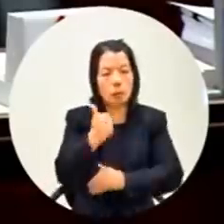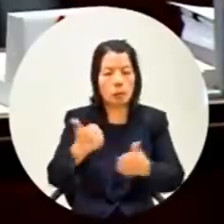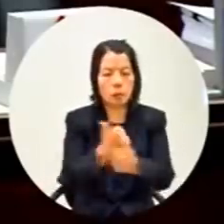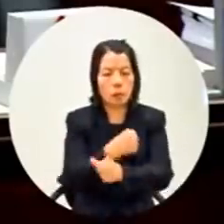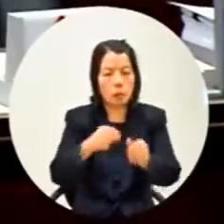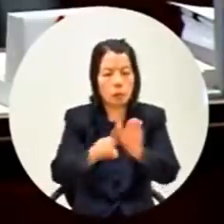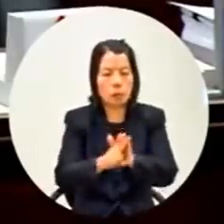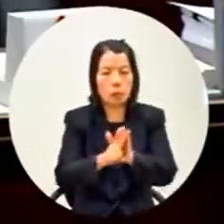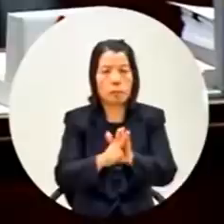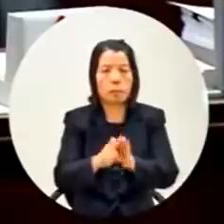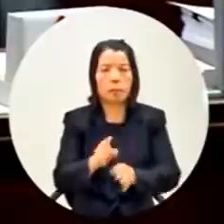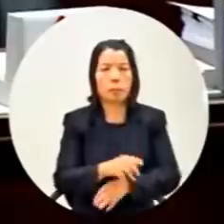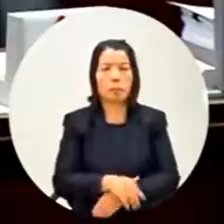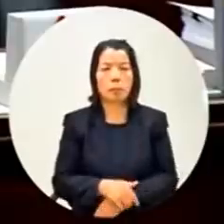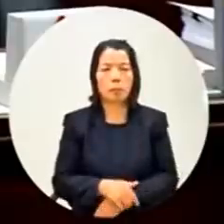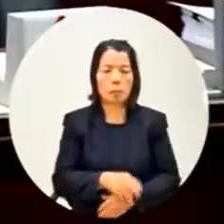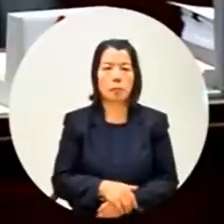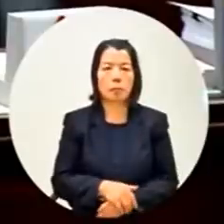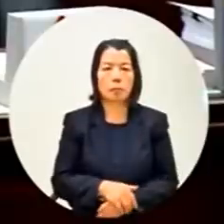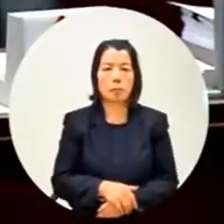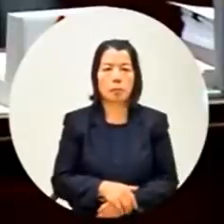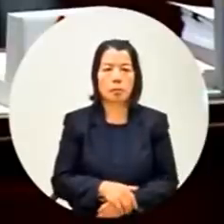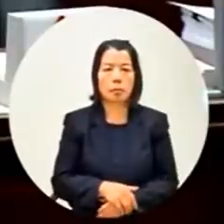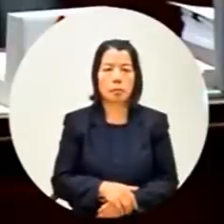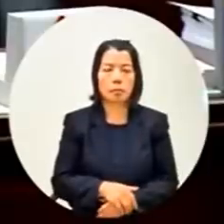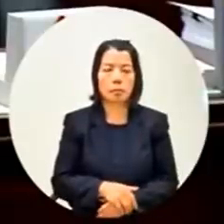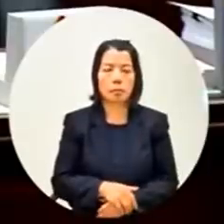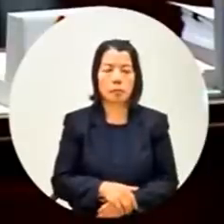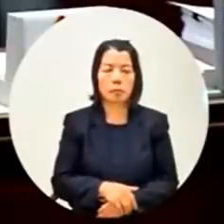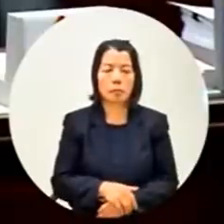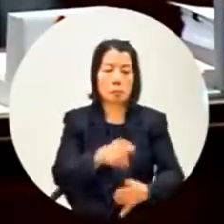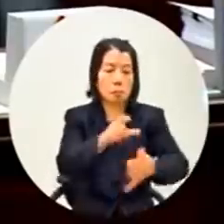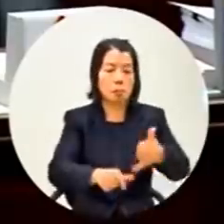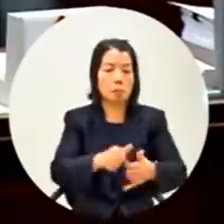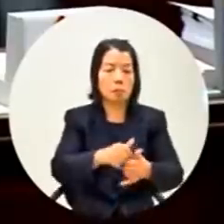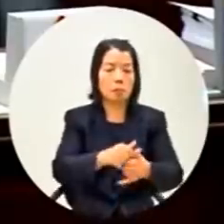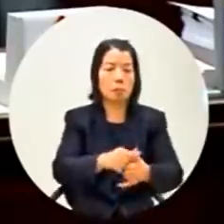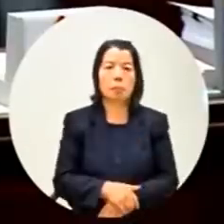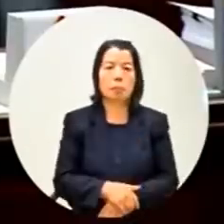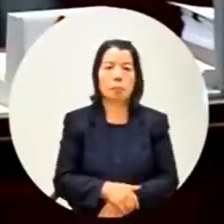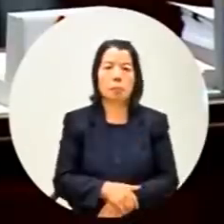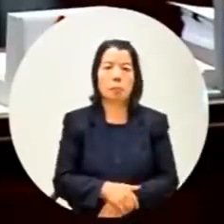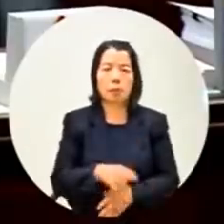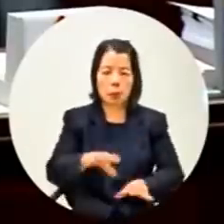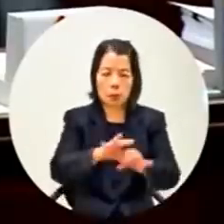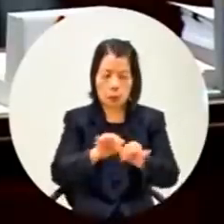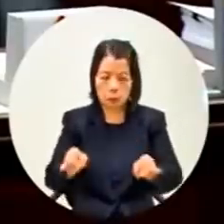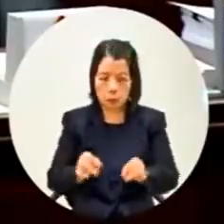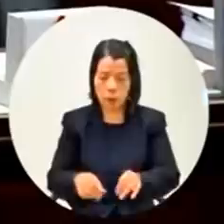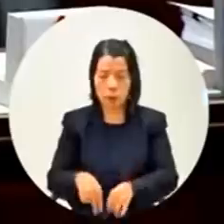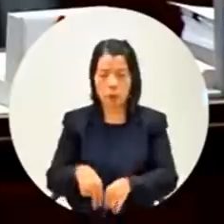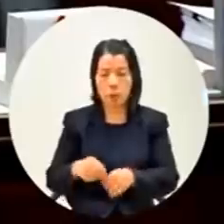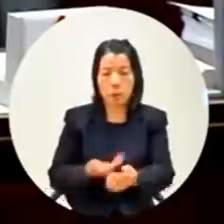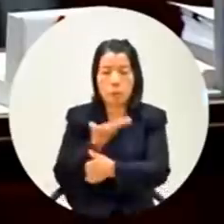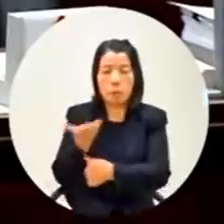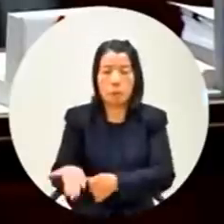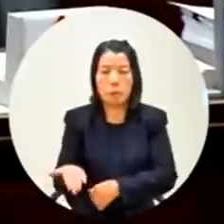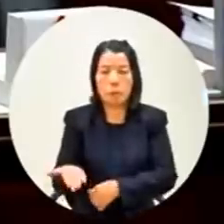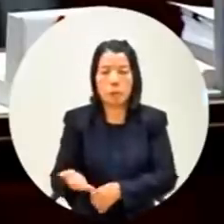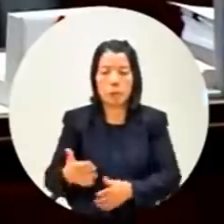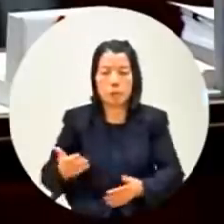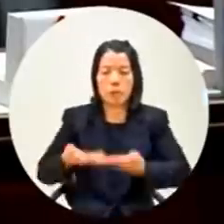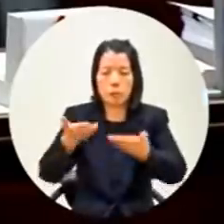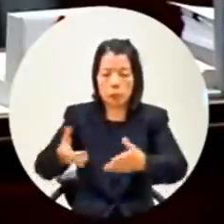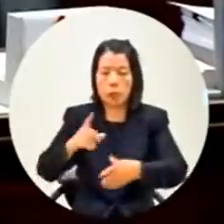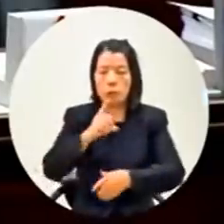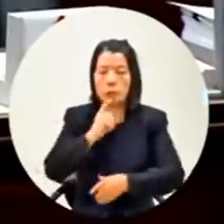下把他给驳回，然后把这块土地签给了庆富公